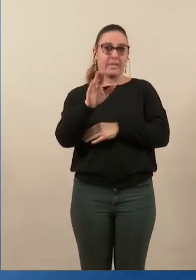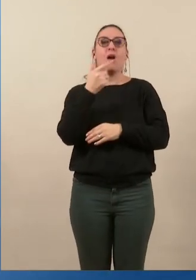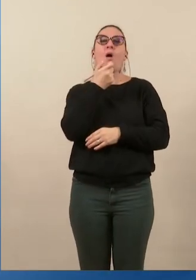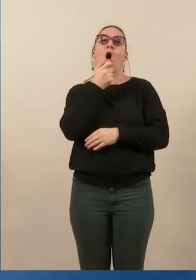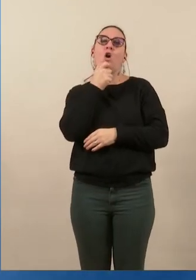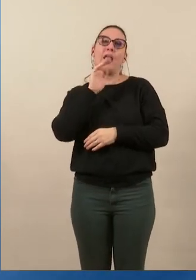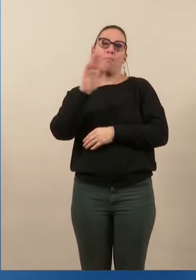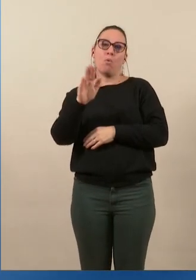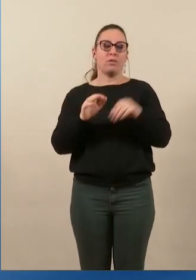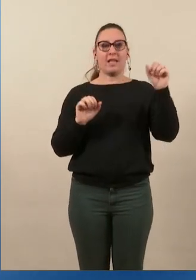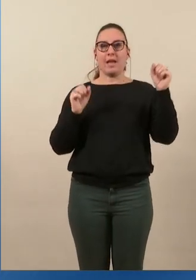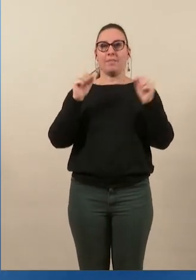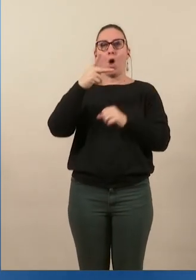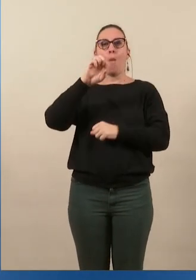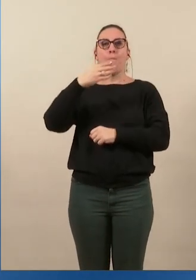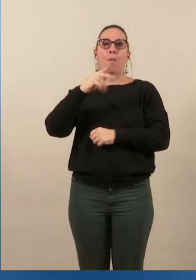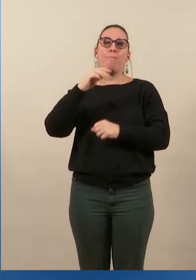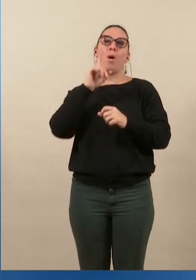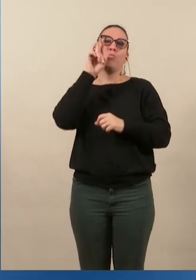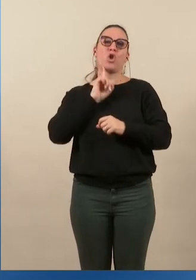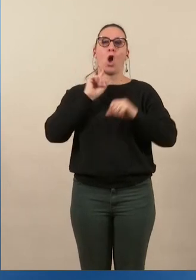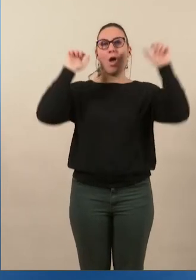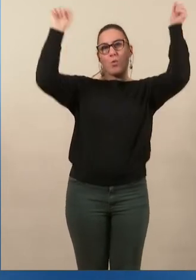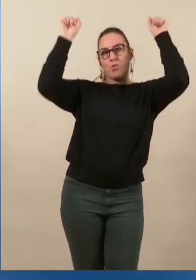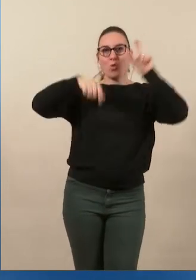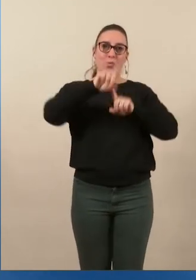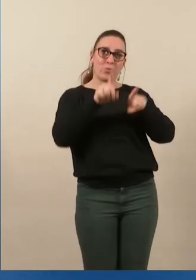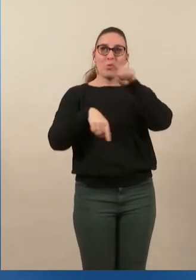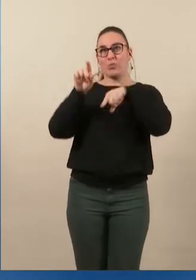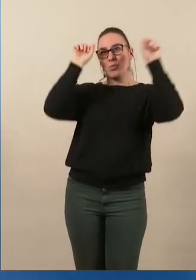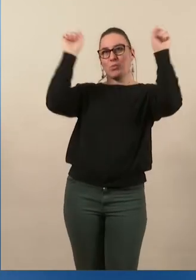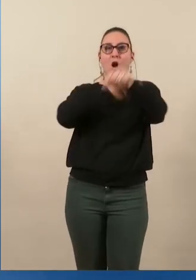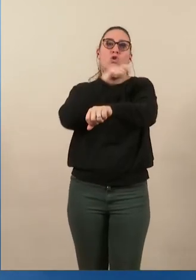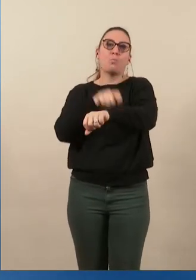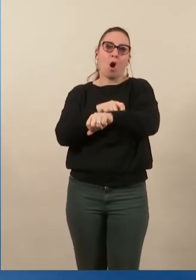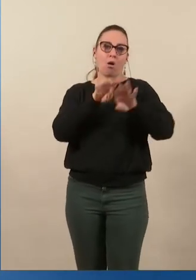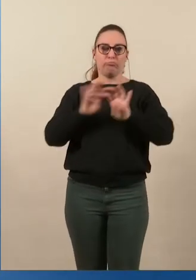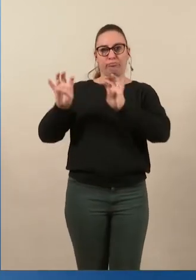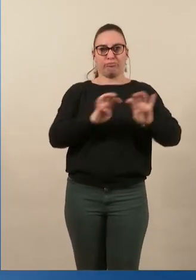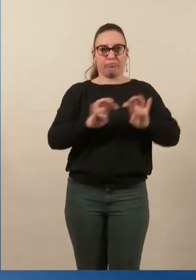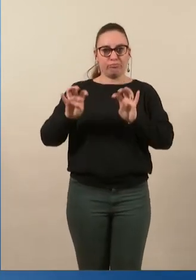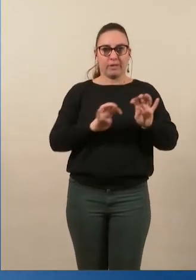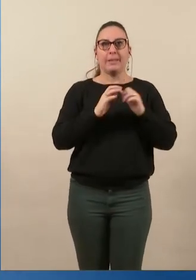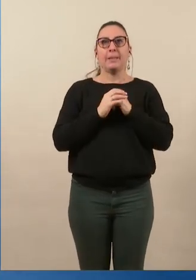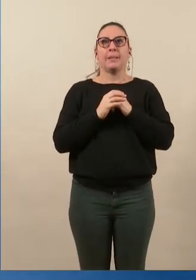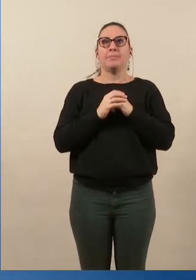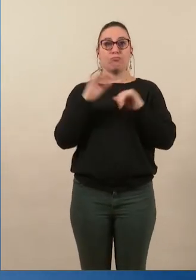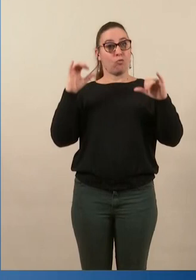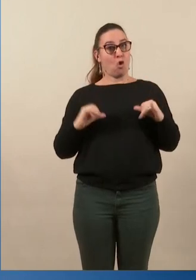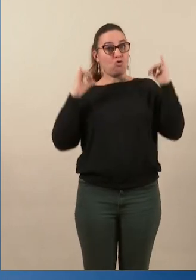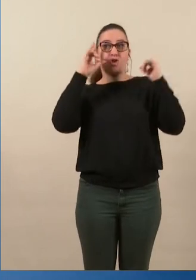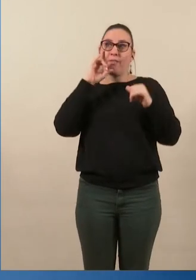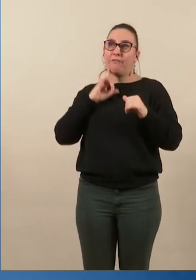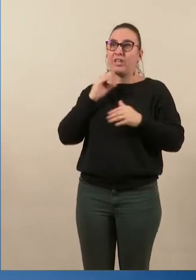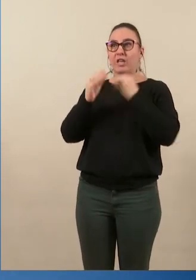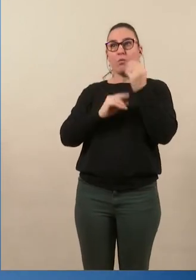ceux qui savent pas en fait c'est pom pom girl ça veut dire euh en gros ce sont des des jeunes filles ou des